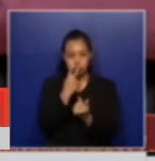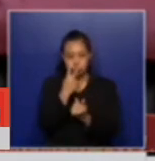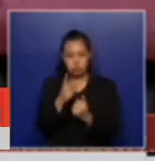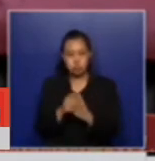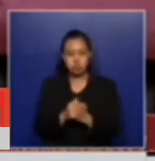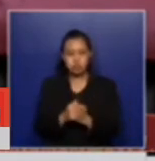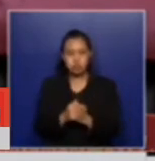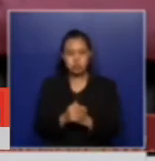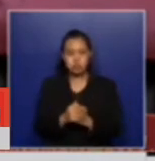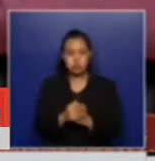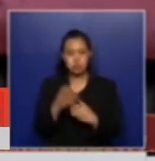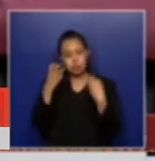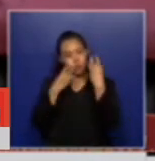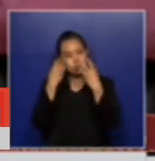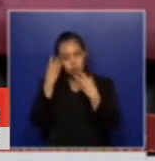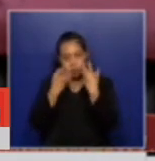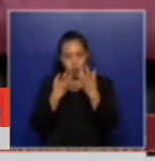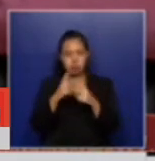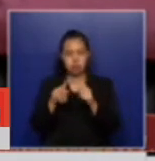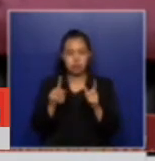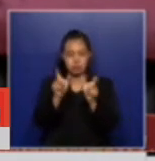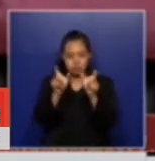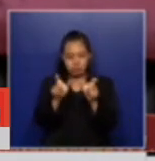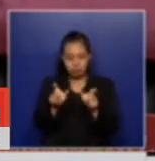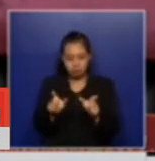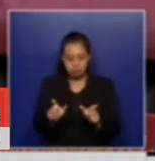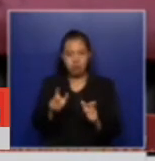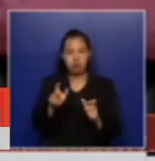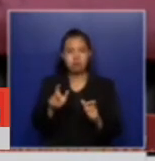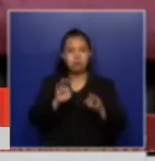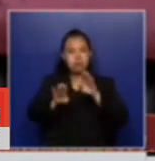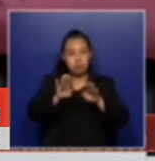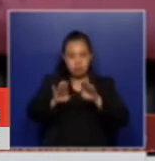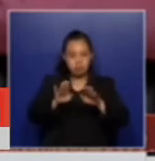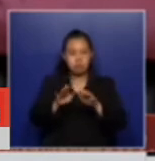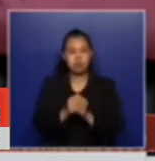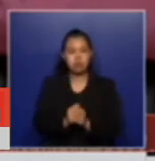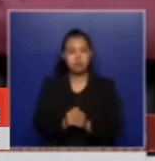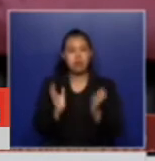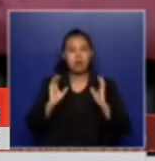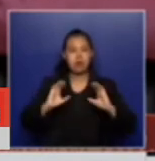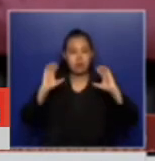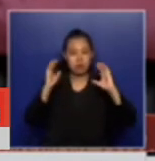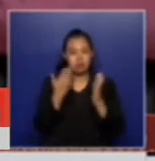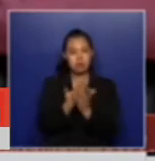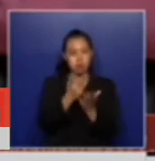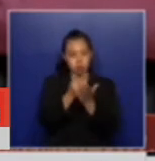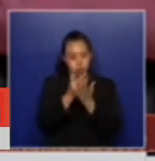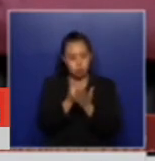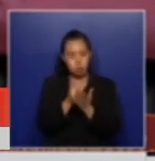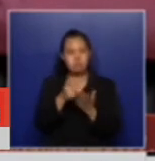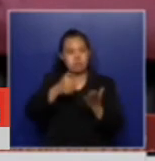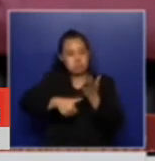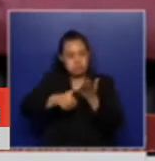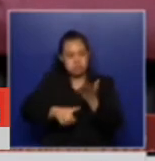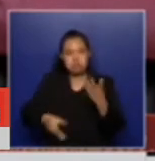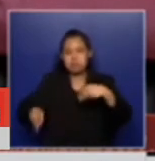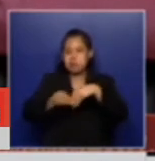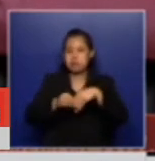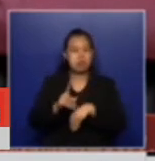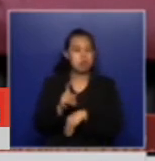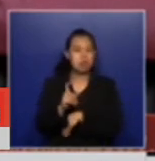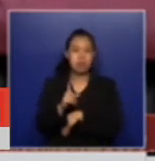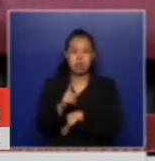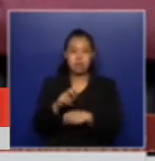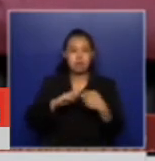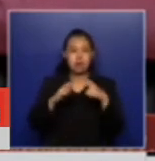อาจจะสับสนนะครับแต่ถ้าไล่เรียงกันดีๆเนี่ยเพียงเพื่อจะบอกว่ารัฐบาลจะก่อนหนี้ไม่ได้อีกถ้ารัฐบาลก่อนหนี้ไม่ได้อีกเกิดปั